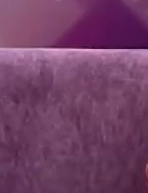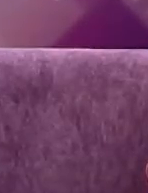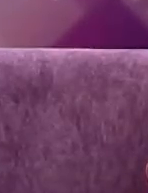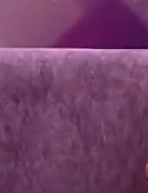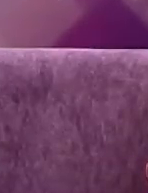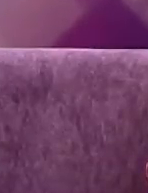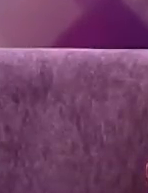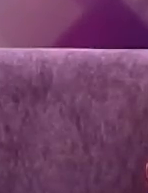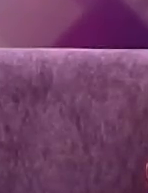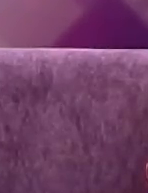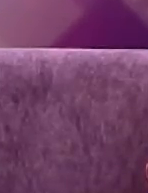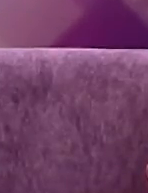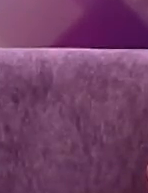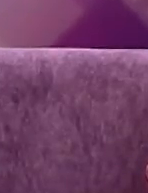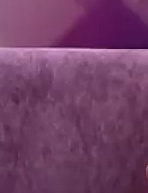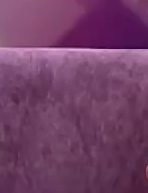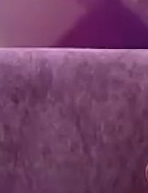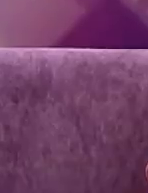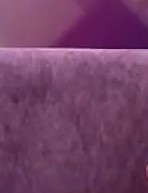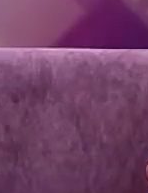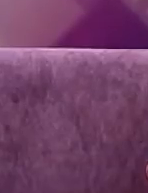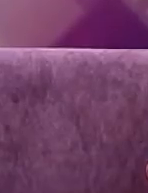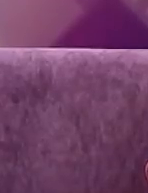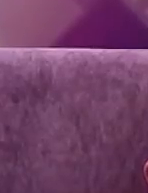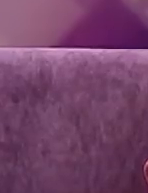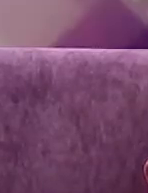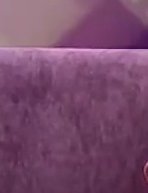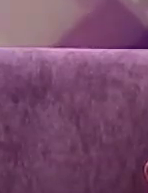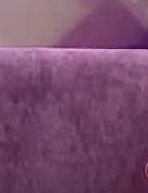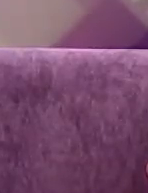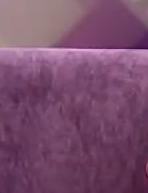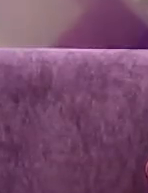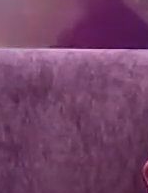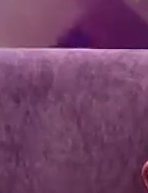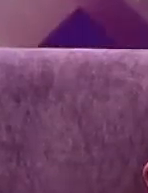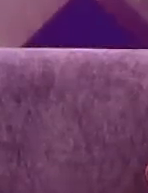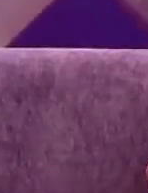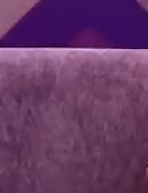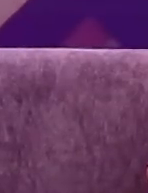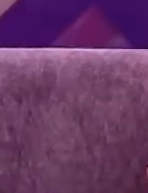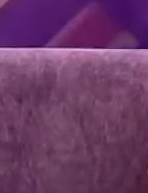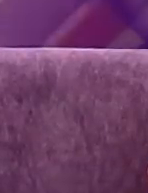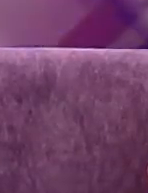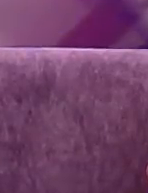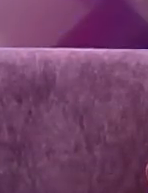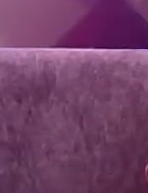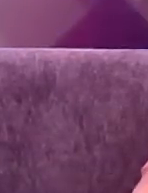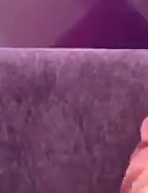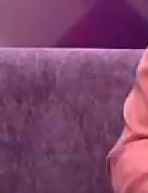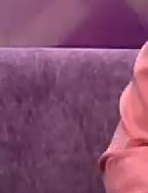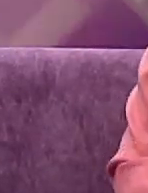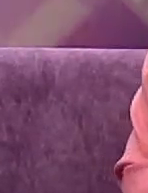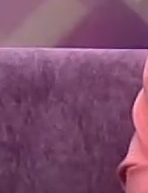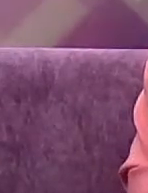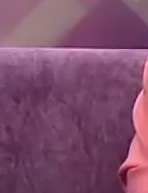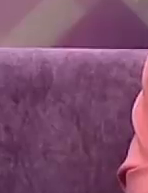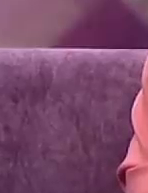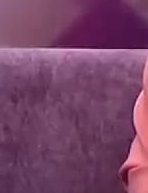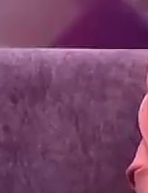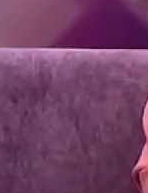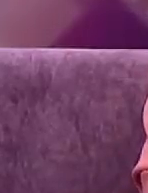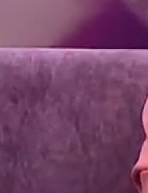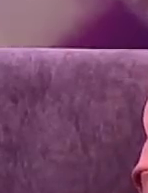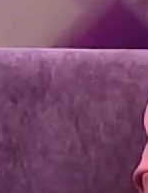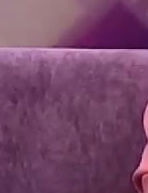인사드리겠습니다. 지금부터 시작되는 이사말루에서는요, 거시기 대 라떼는 이라는 주제입니다. 선거 이야기인데, 김종인 위원장이 라떼는